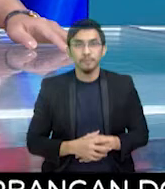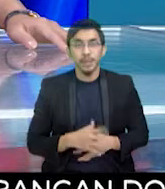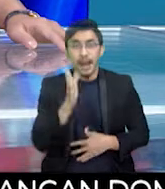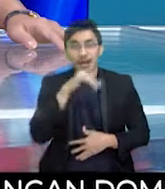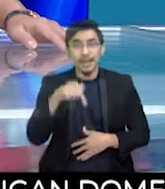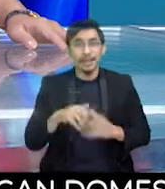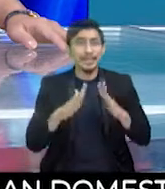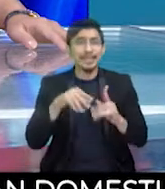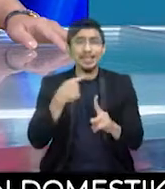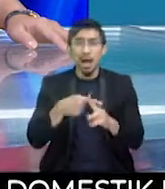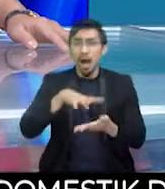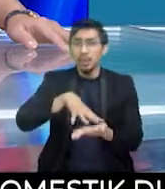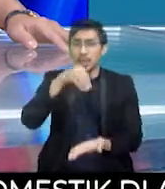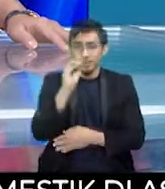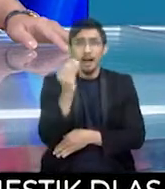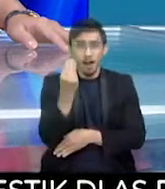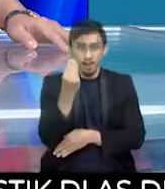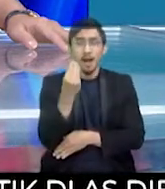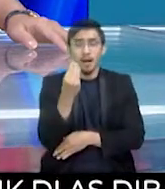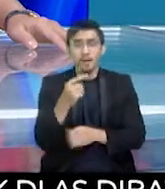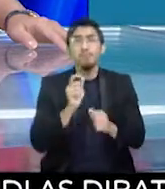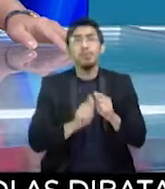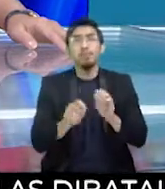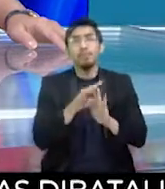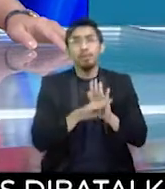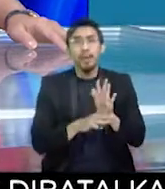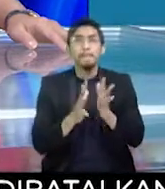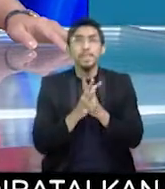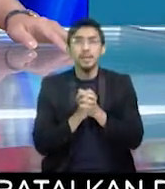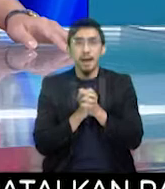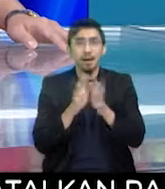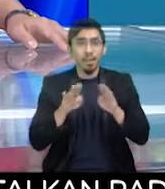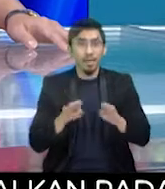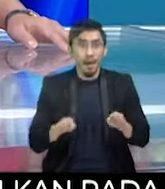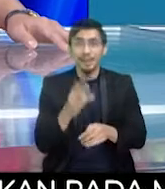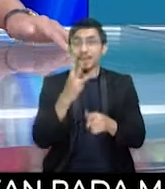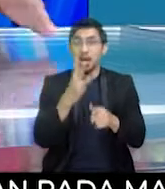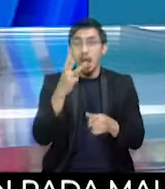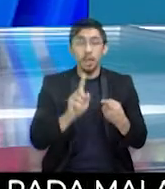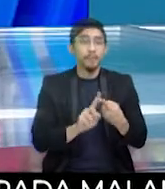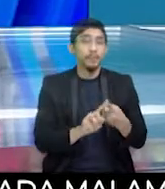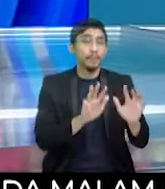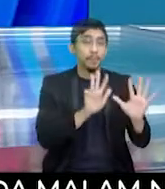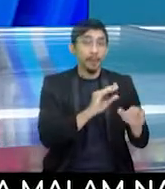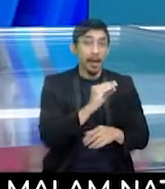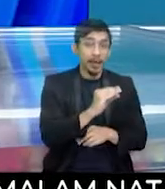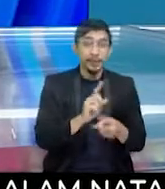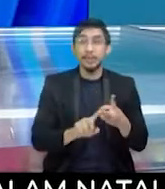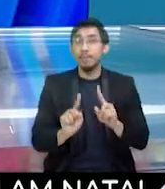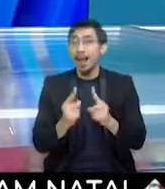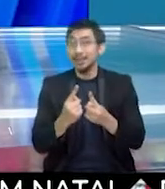tabrak informasi lainnya pemirsa hari ini Gereja Katedral Jakarta menggelar Misa Natal sebanyak tiga kali yakni 09.00